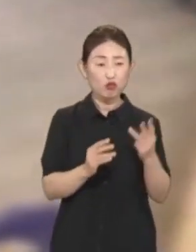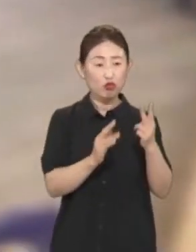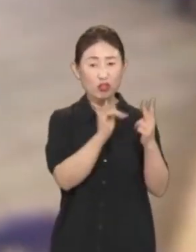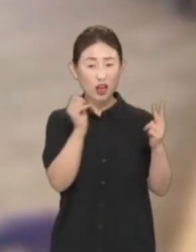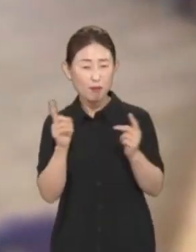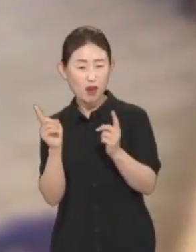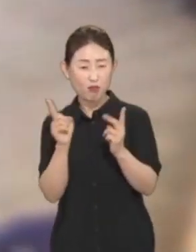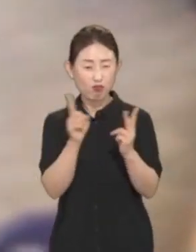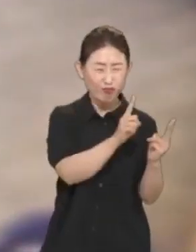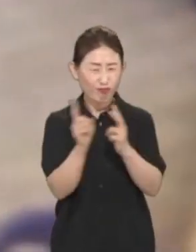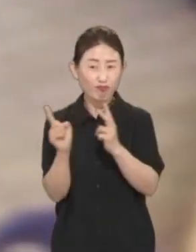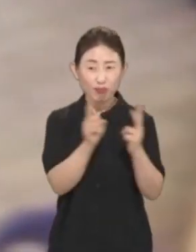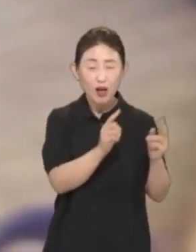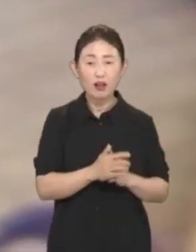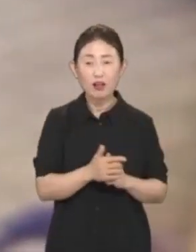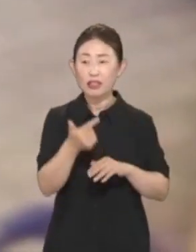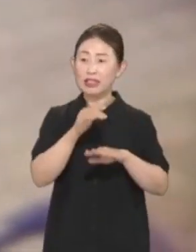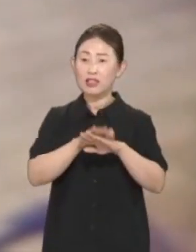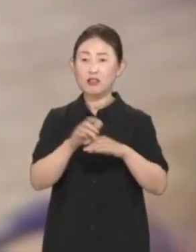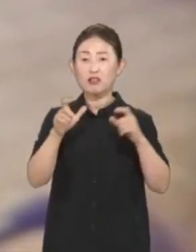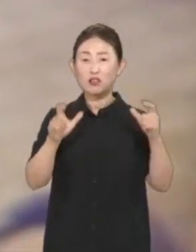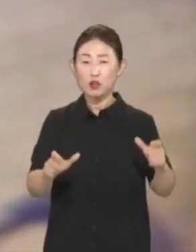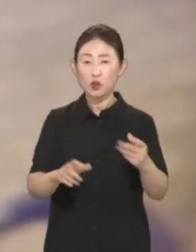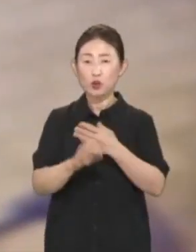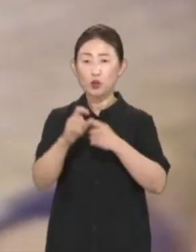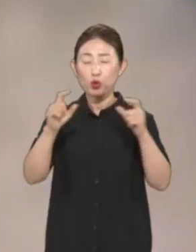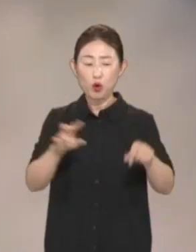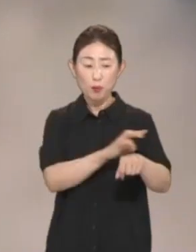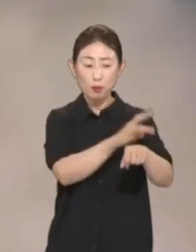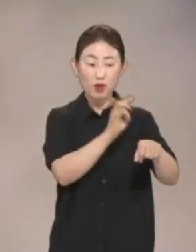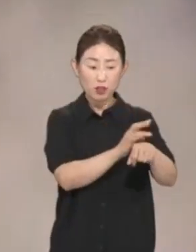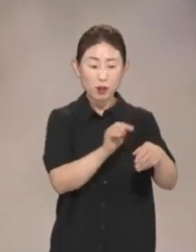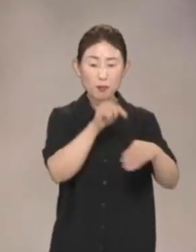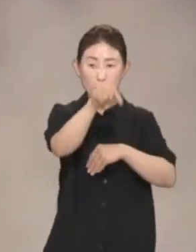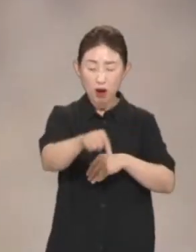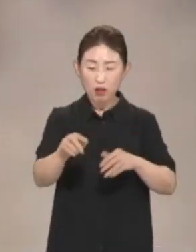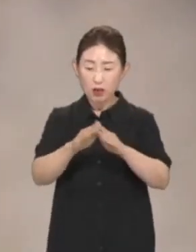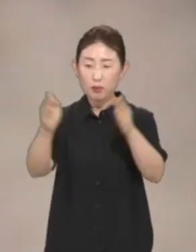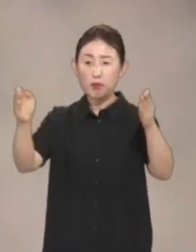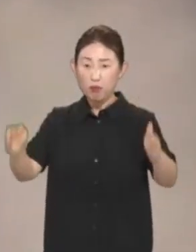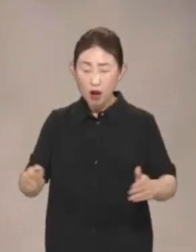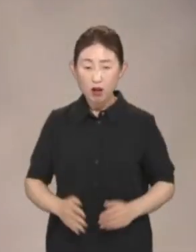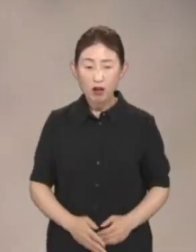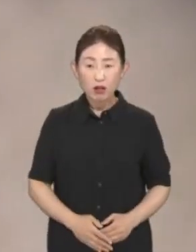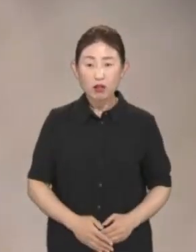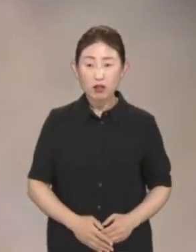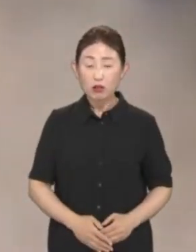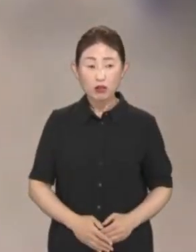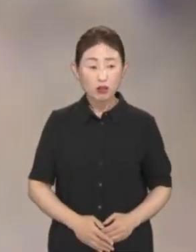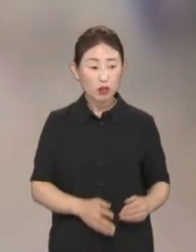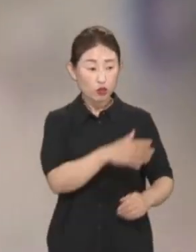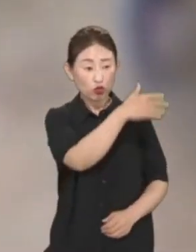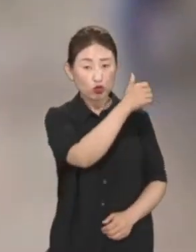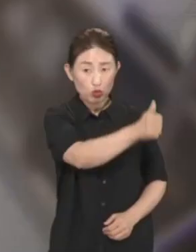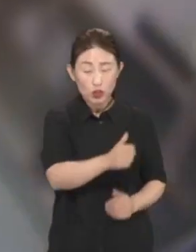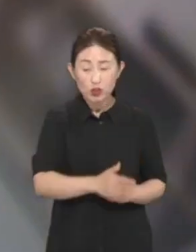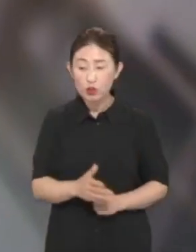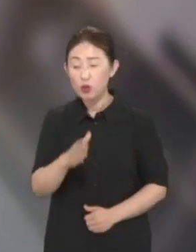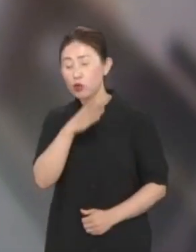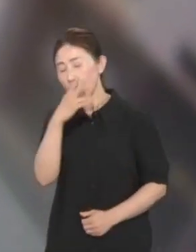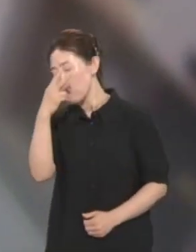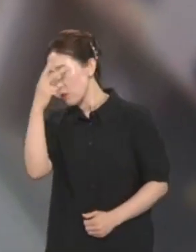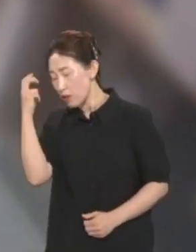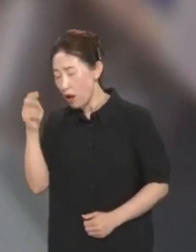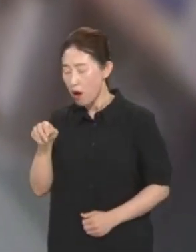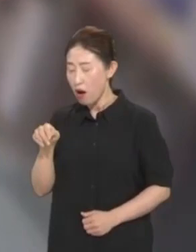몸싸움이 벌어집니다 최근 대전 동구의 한 편의점 야외 테이블에서 편의점 주인이 잠든 놓인 두 명을 깨우다 시비가